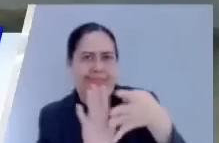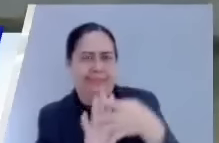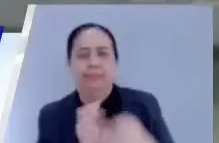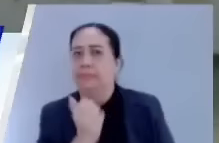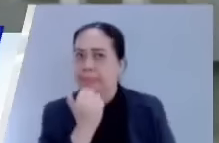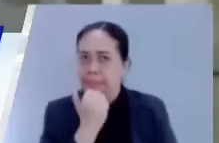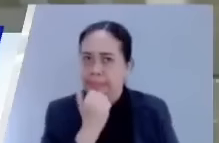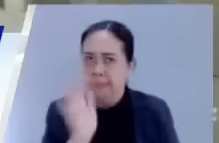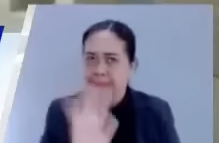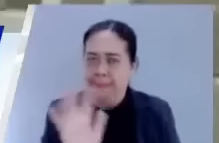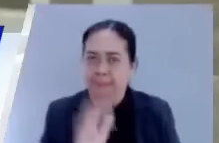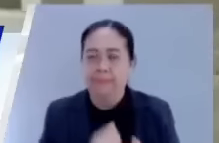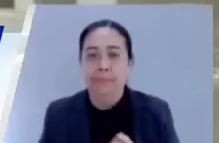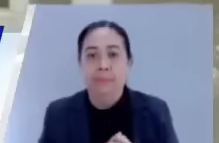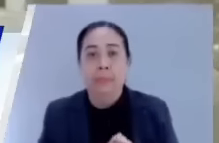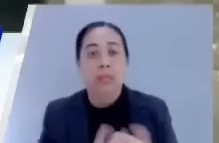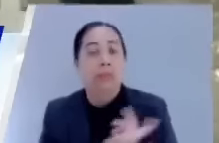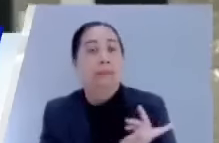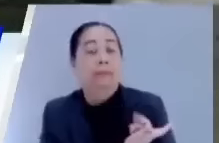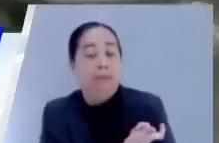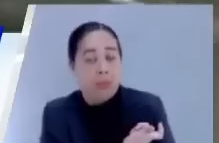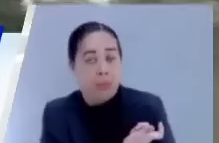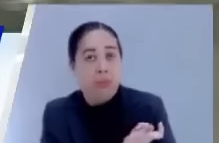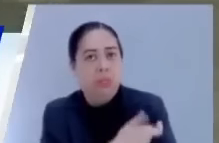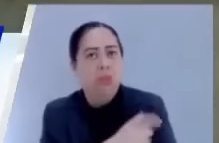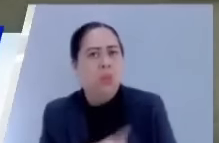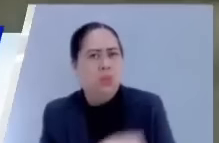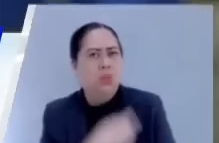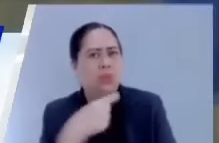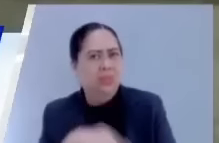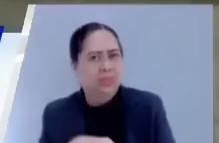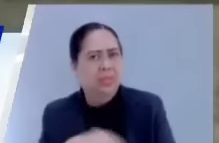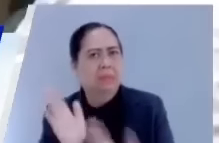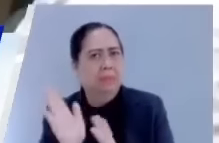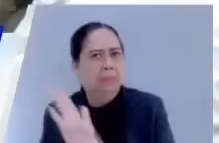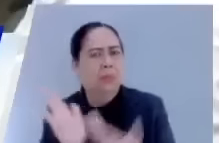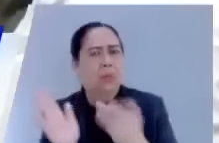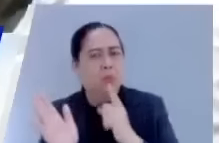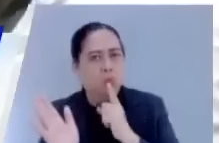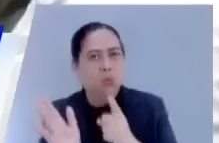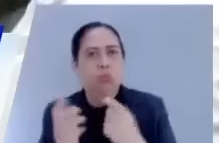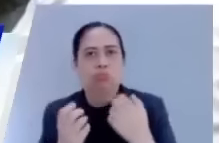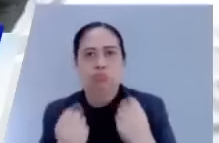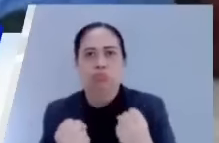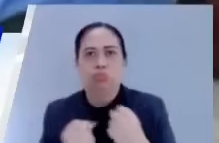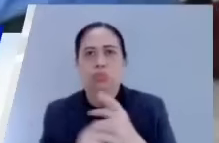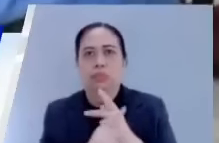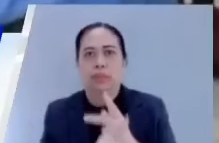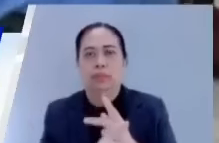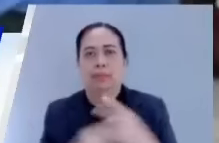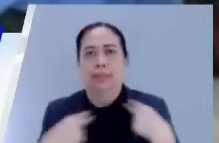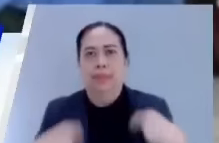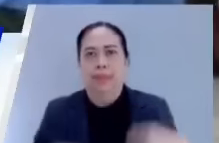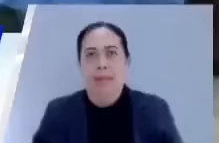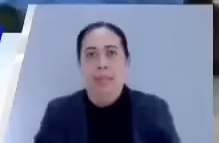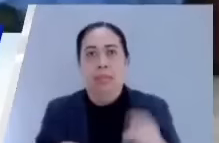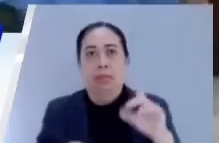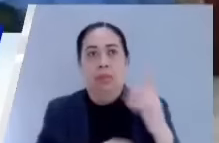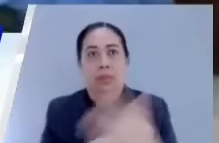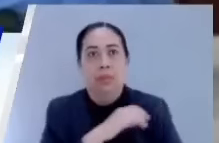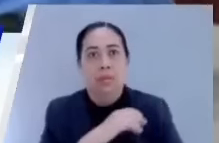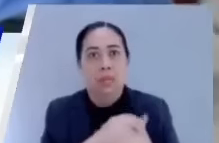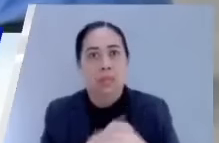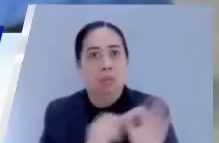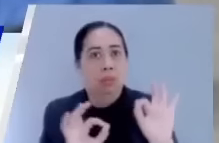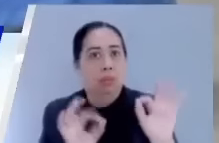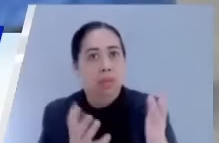Ang pagbabakuna ay matagal ng pinakamagaling na public health measure. In fact, kung may isang bansa, wala kang pera, ibuhos